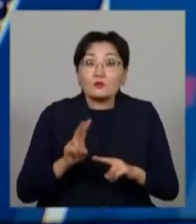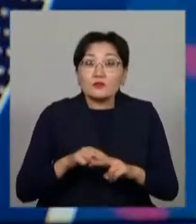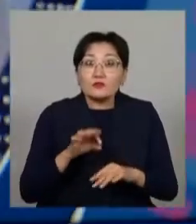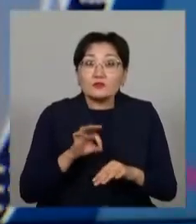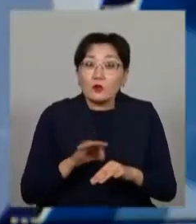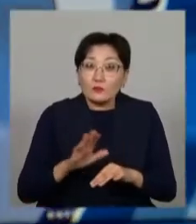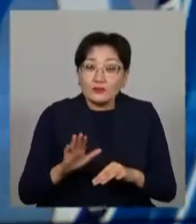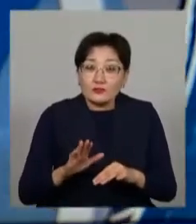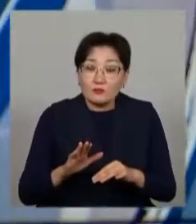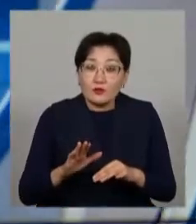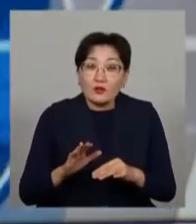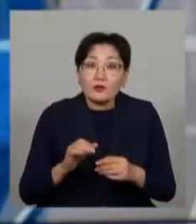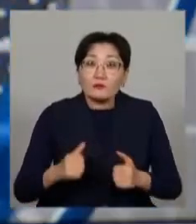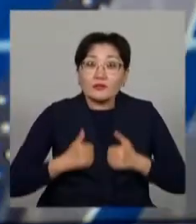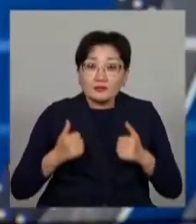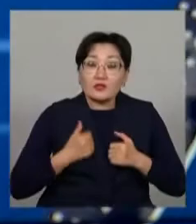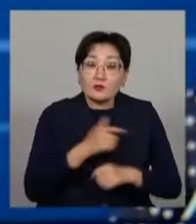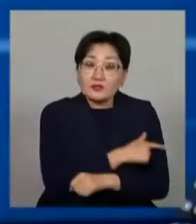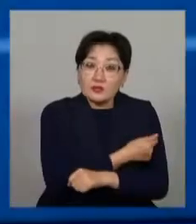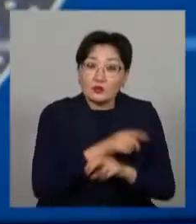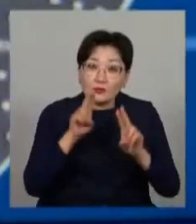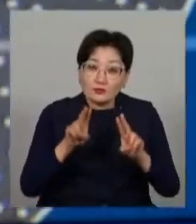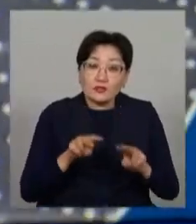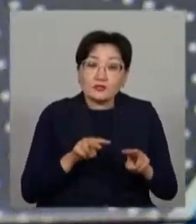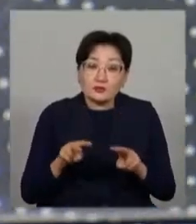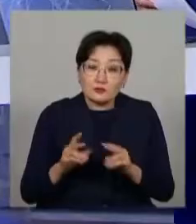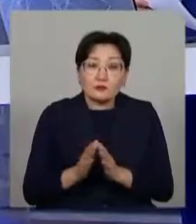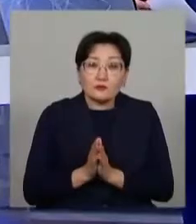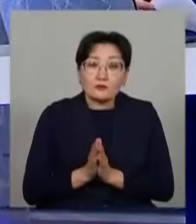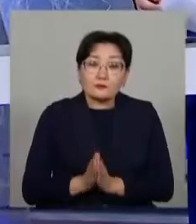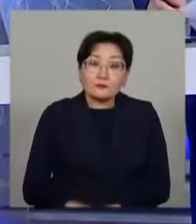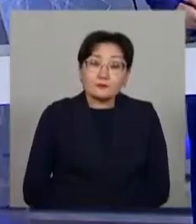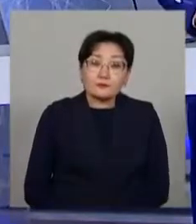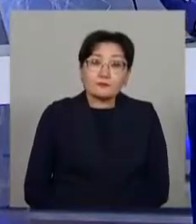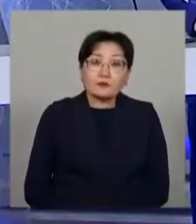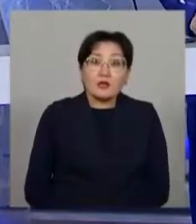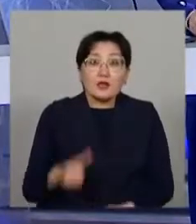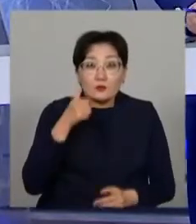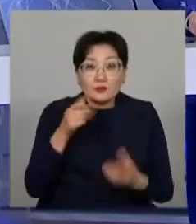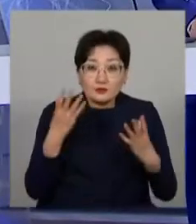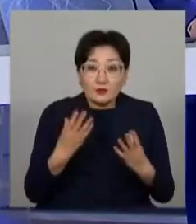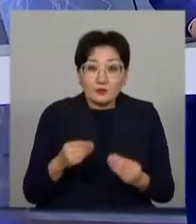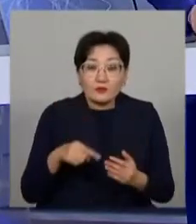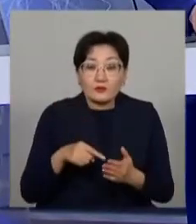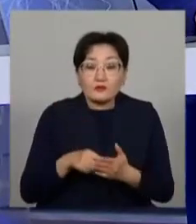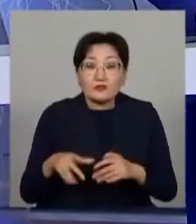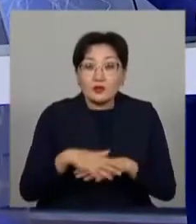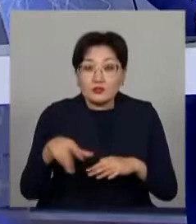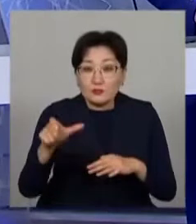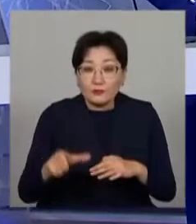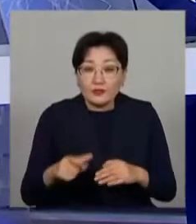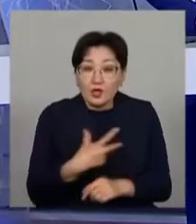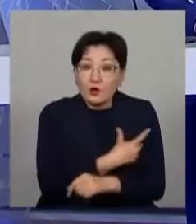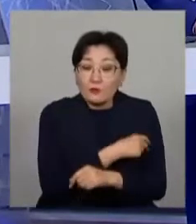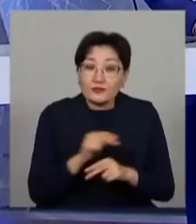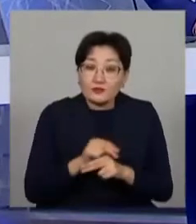ауырып қалмаудың жолын қарастырып, санитарлық талапты сақтап жүрейік. Ал ертеңнен бастап алматылықтарға коронавирусқа қарсы